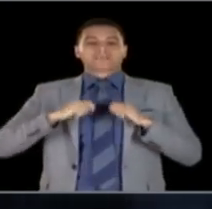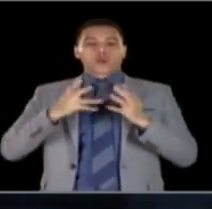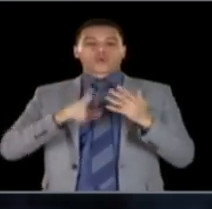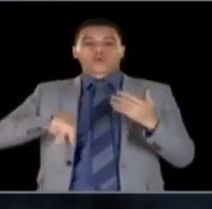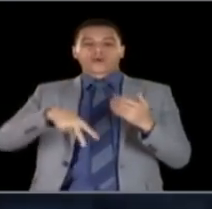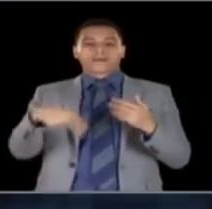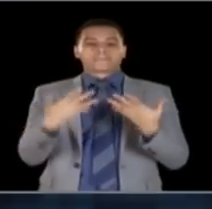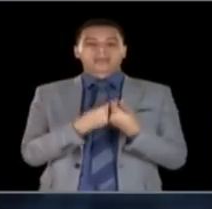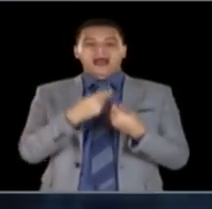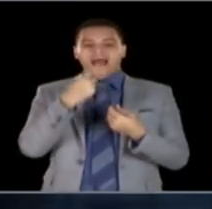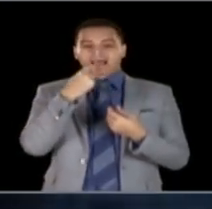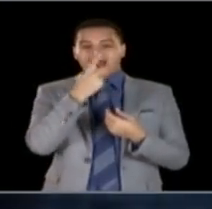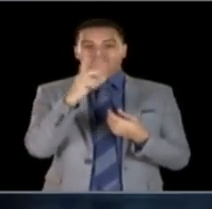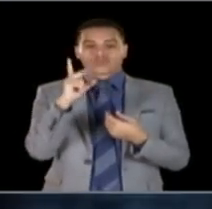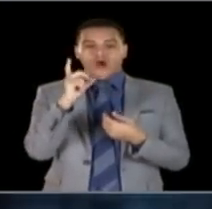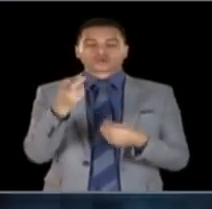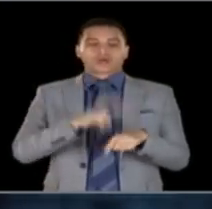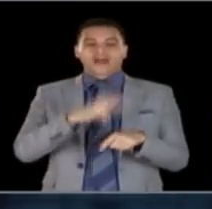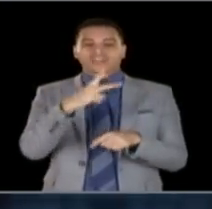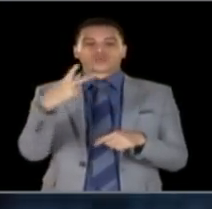القدم موسم